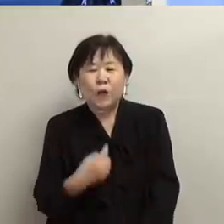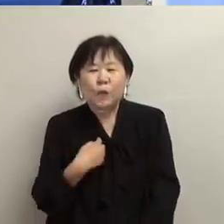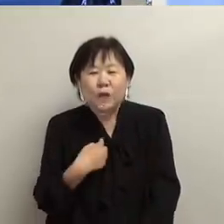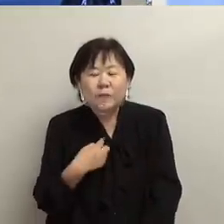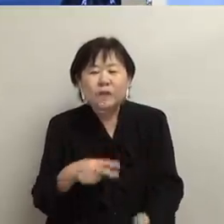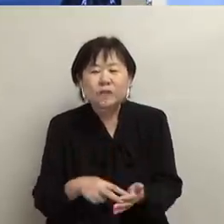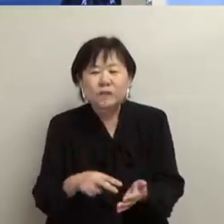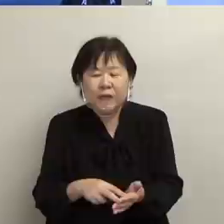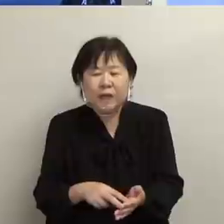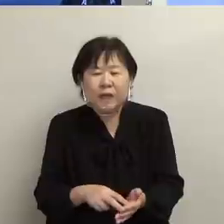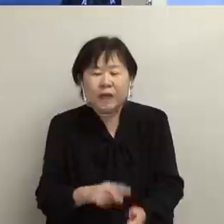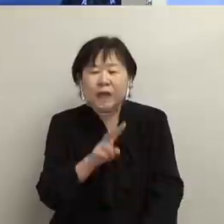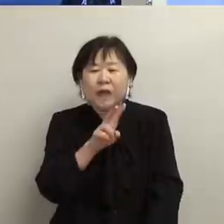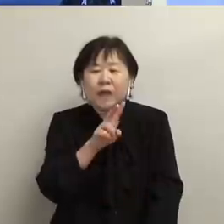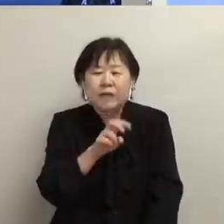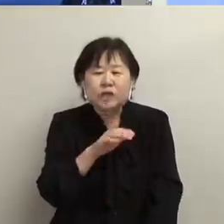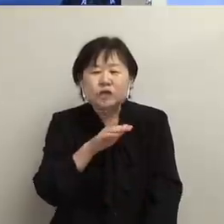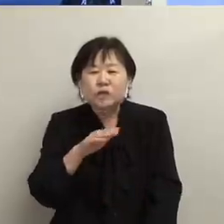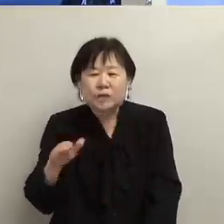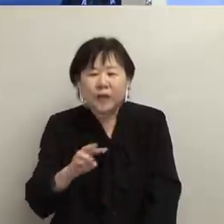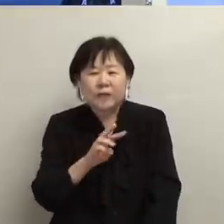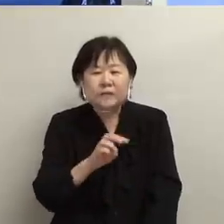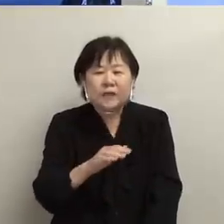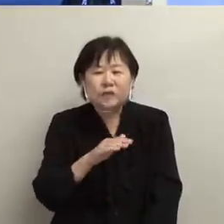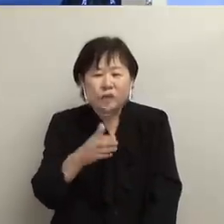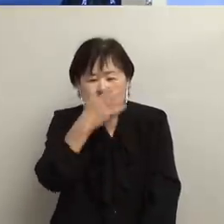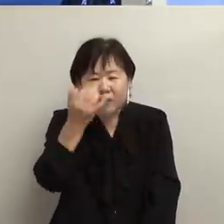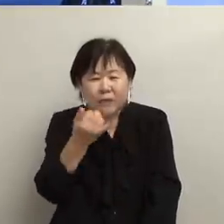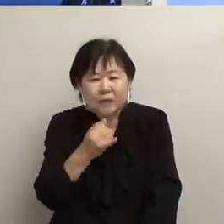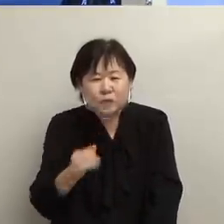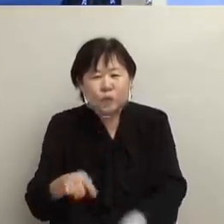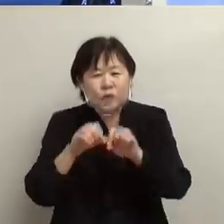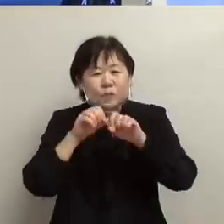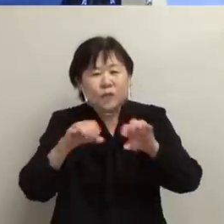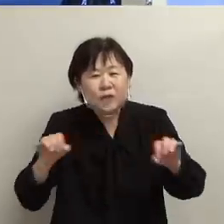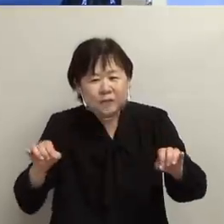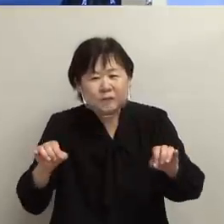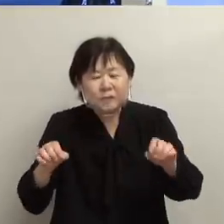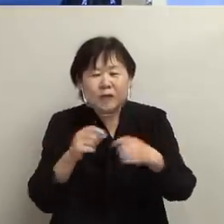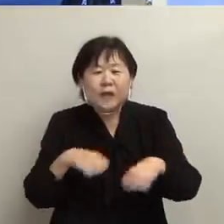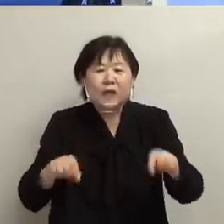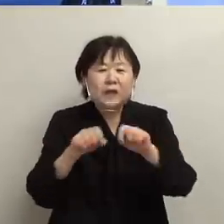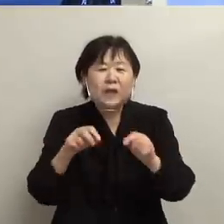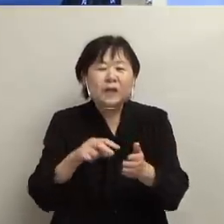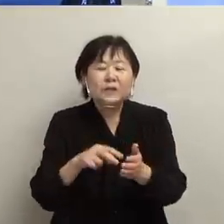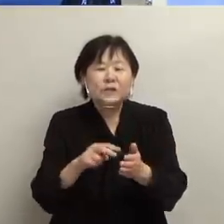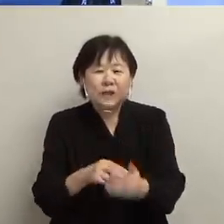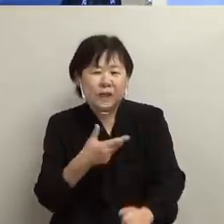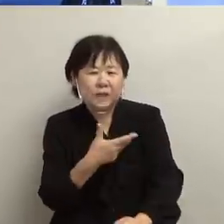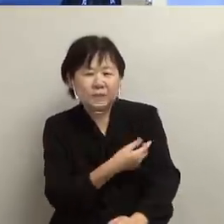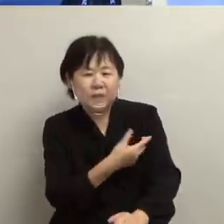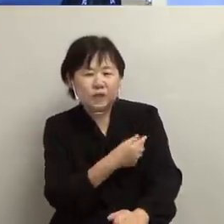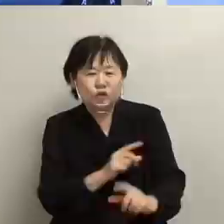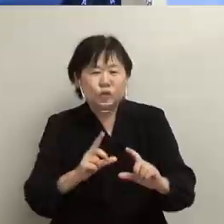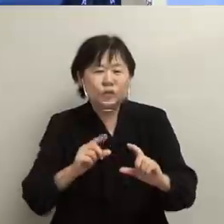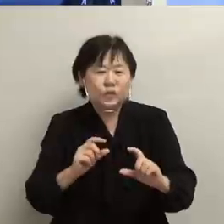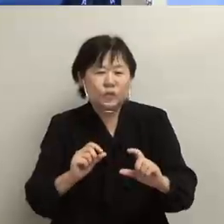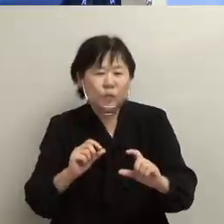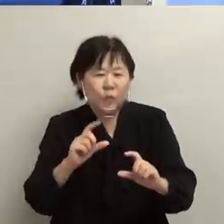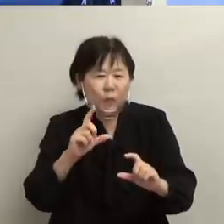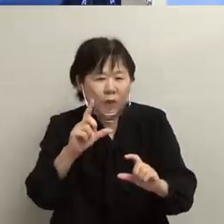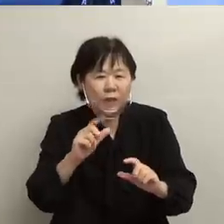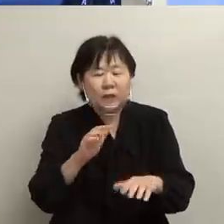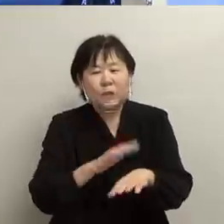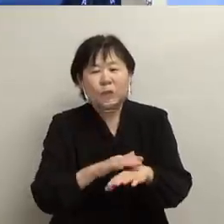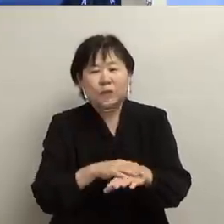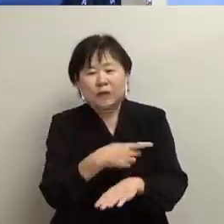が20代30代の若者の方々にアピールして結果としてですね彼らの接種率を上げる方法と